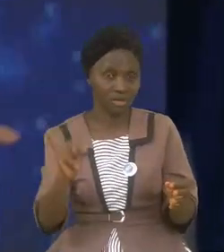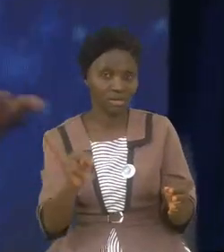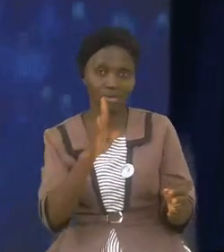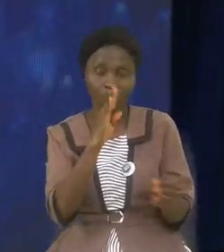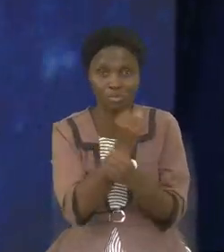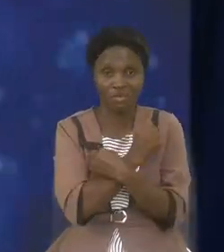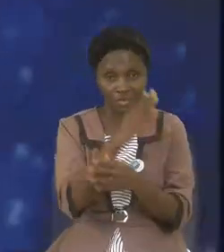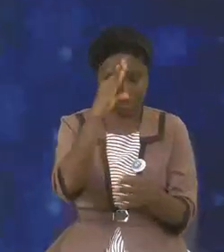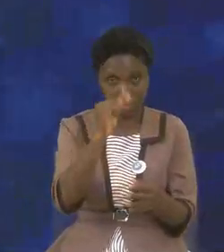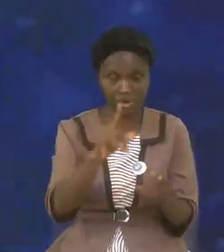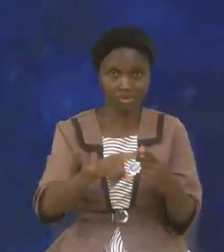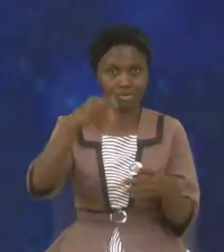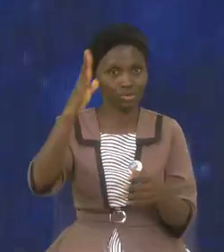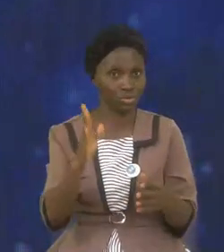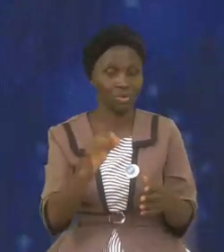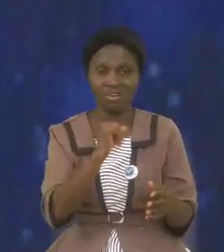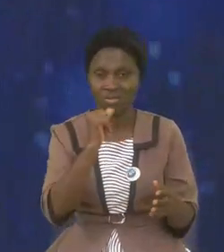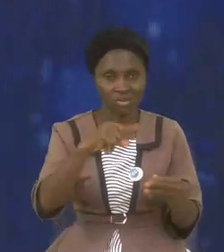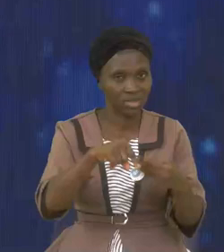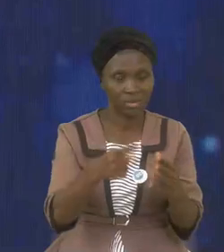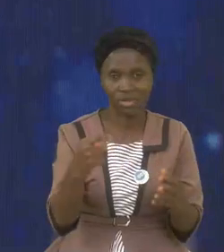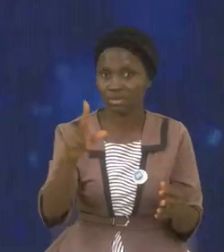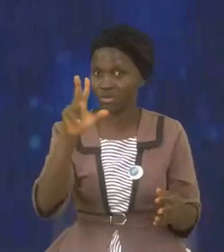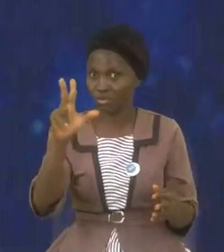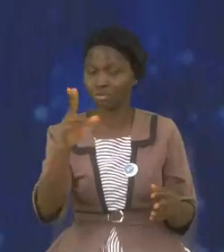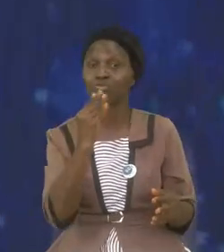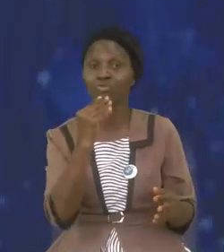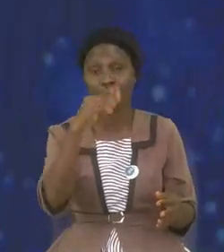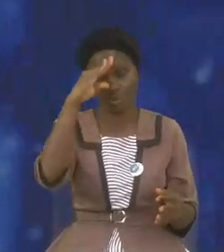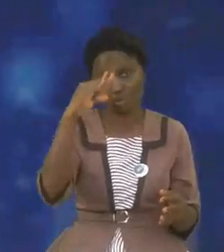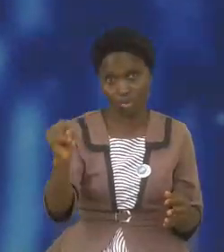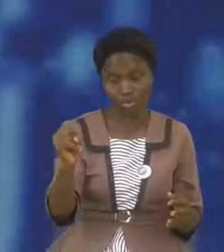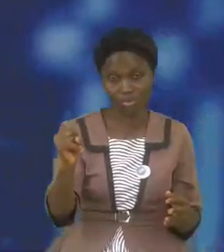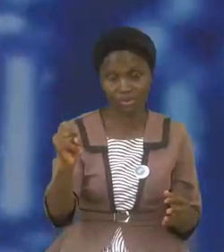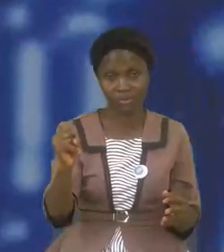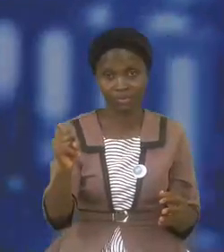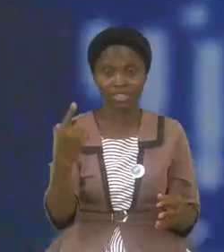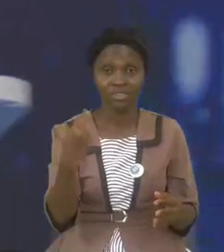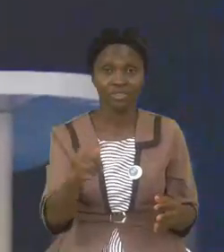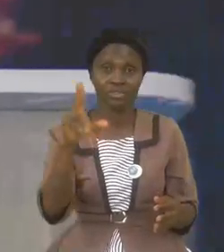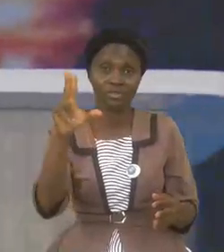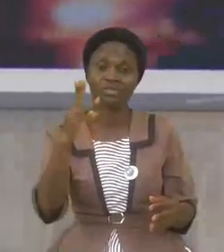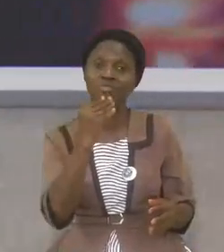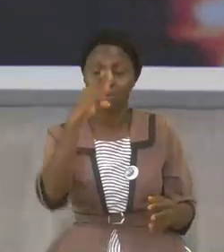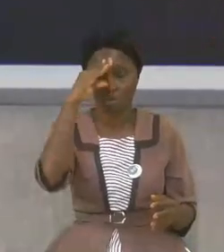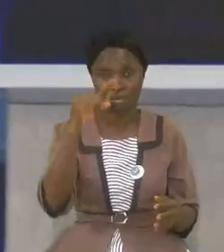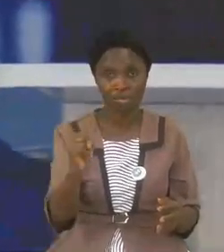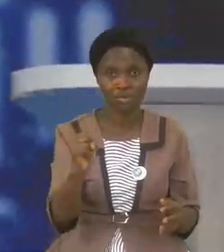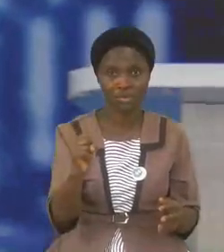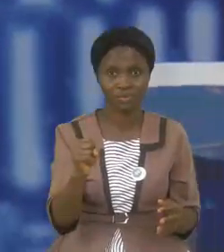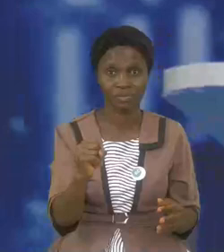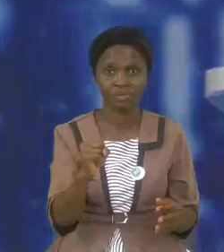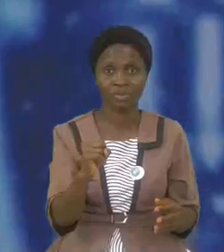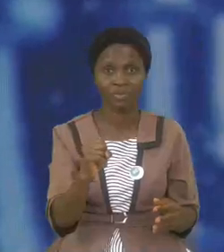référence à Daniel. Daniel, c'est un homme bien aimé devant le Dieu Tout-Puissant. Ceci ne fait pas référence à Sadrach,